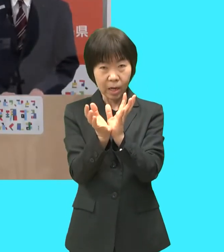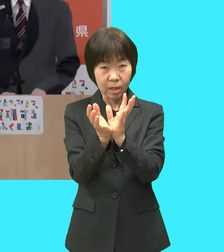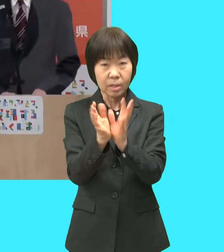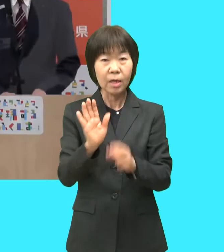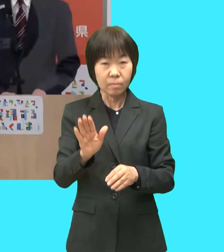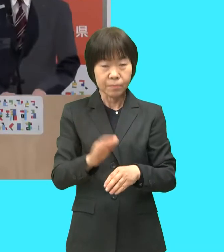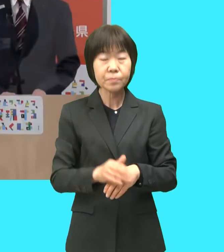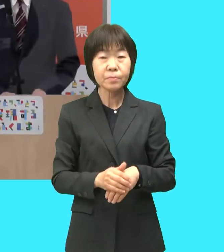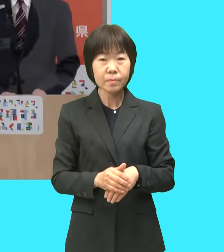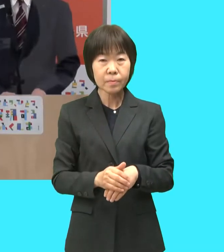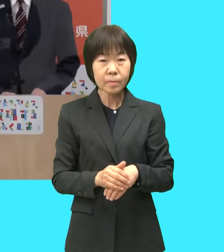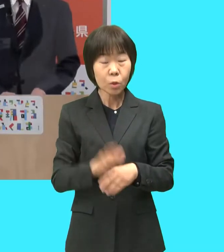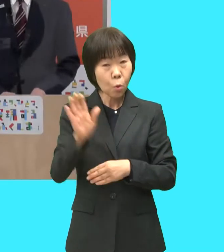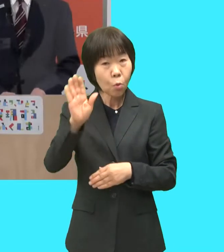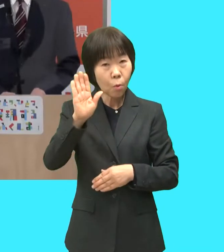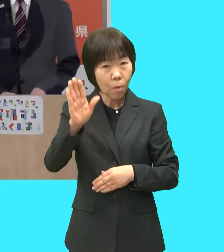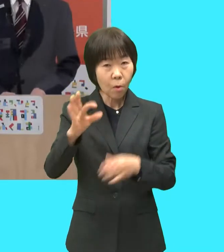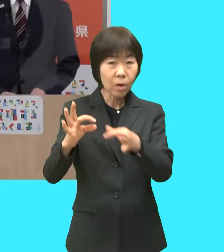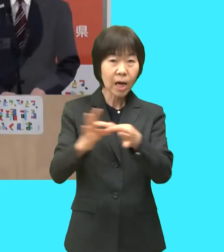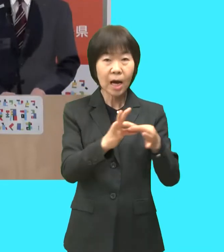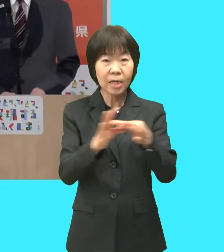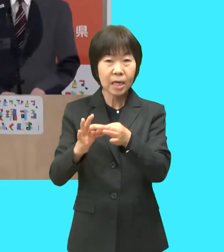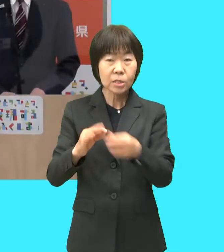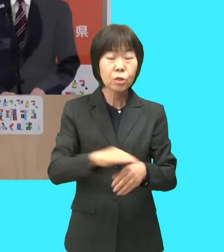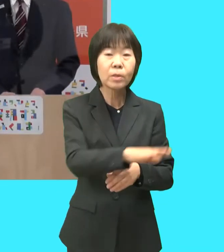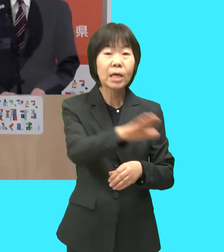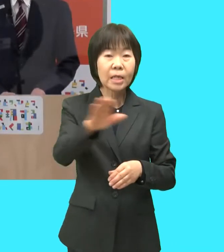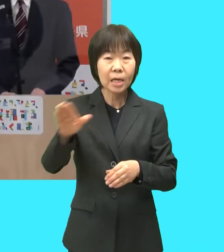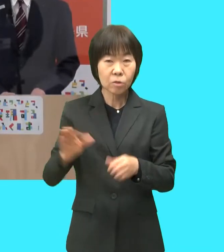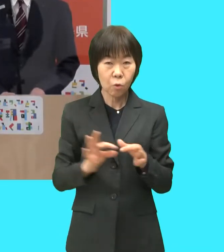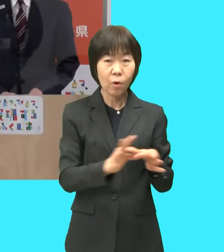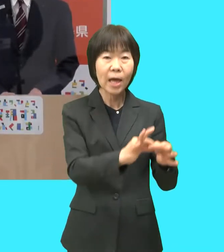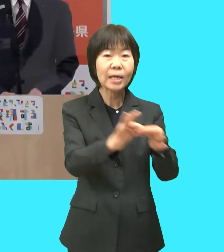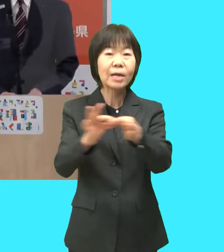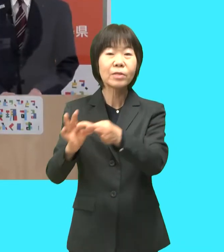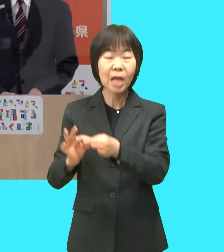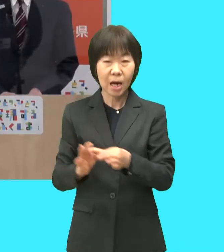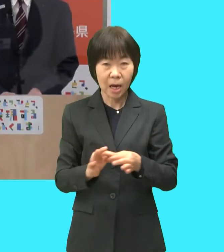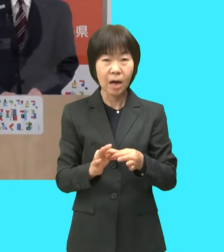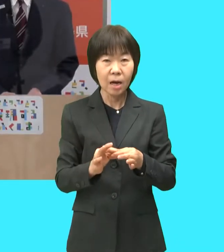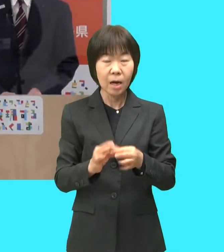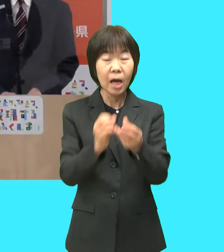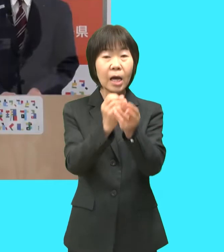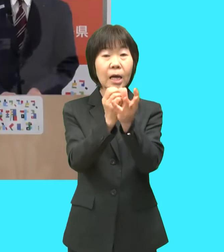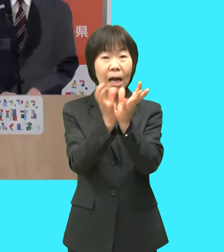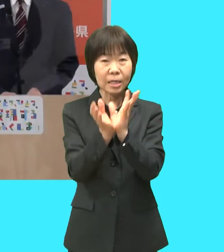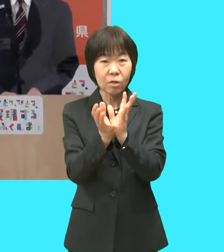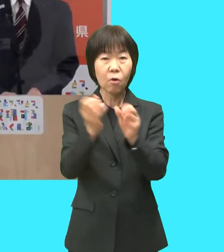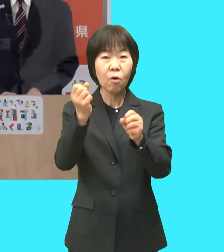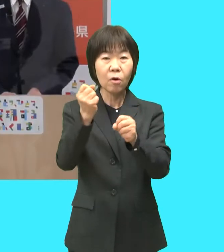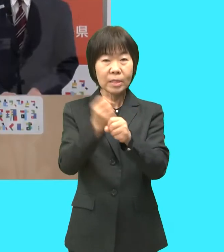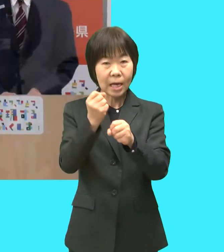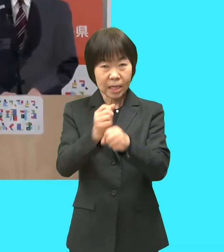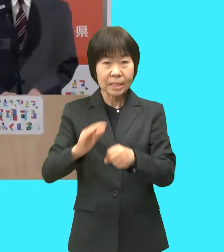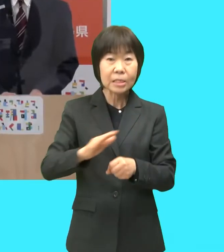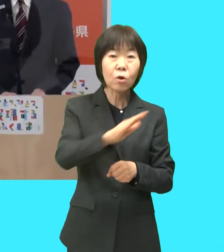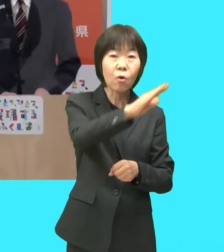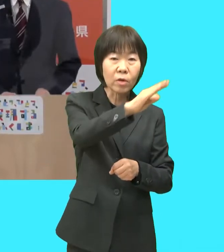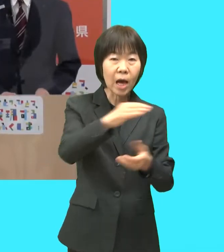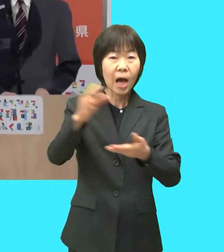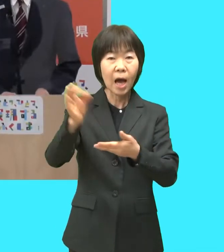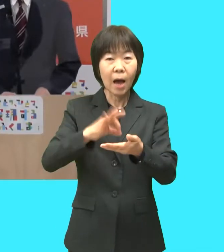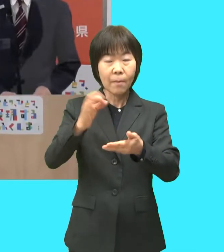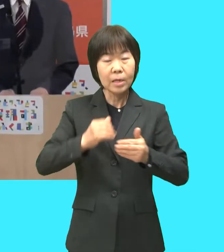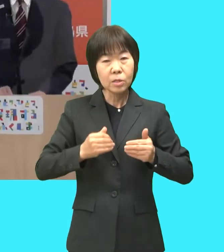。今後も関係する皆さんと連携をしながら夏季の生産振興や販売